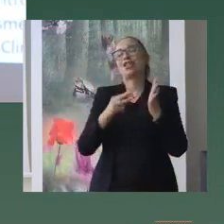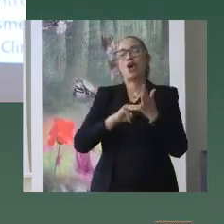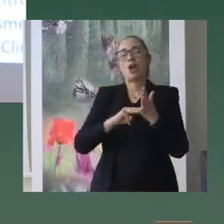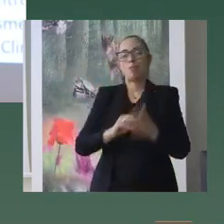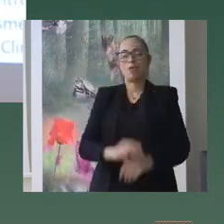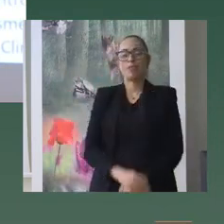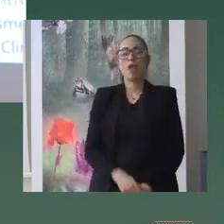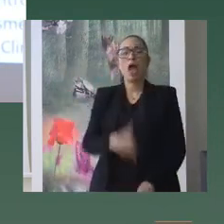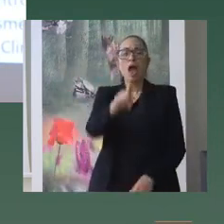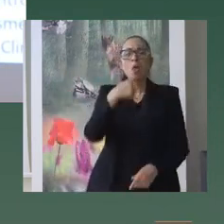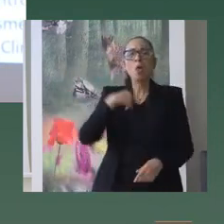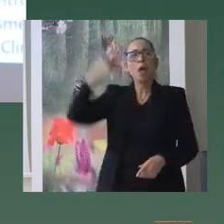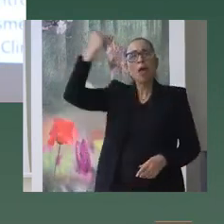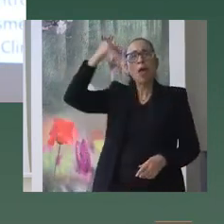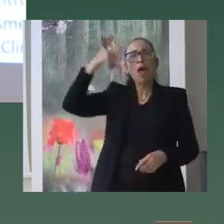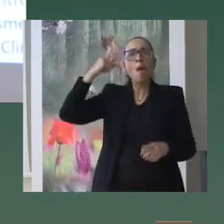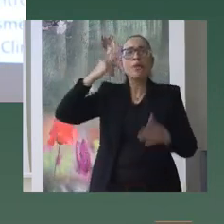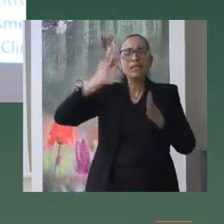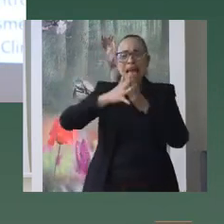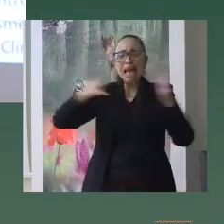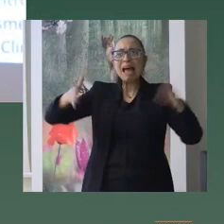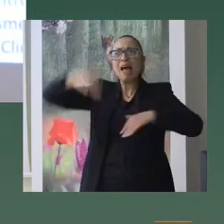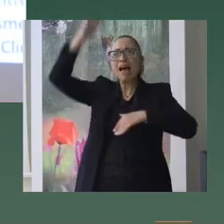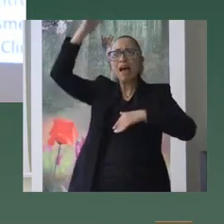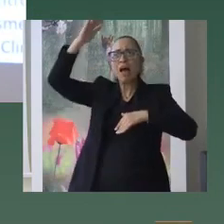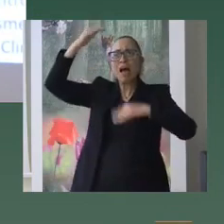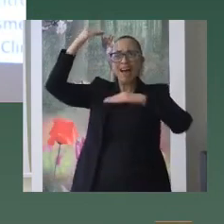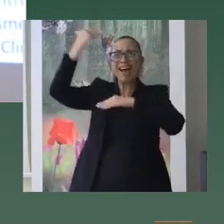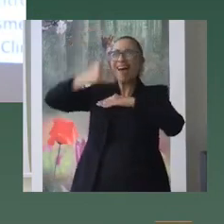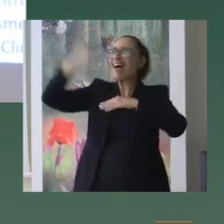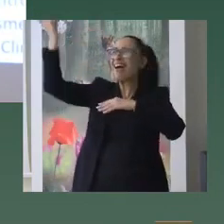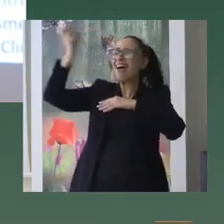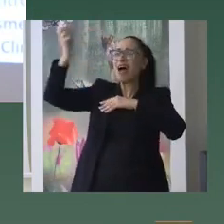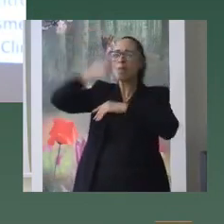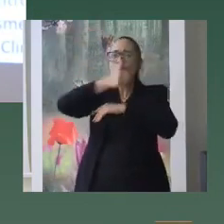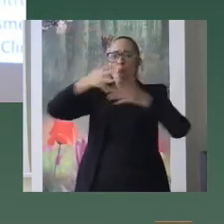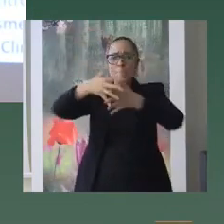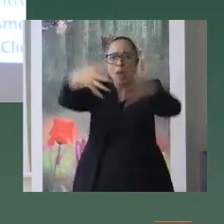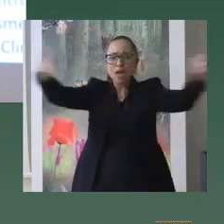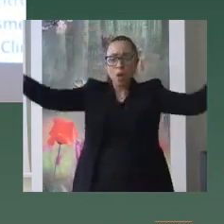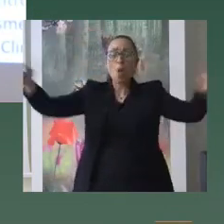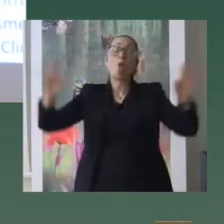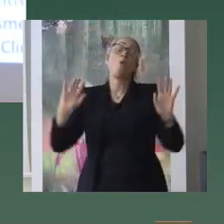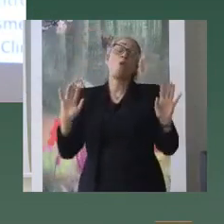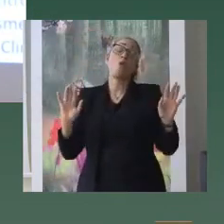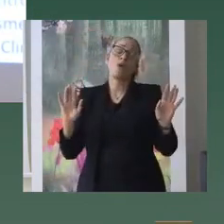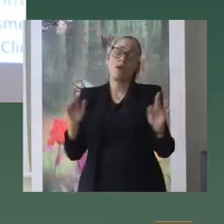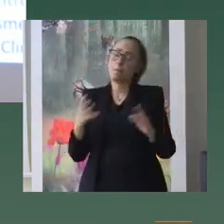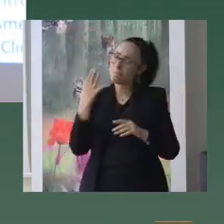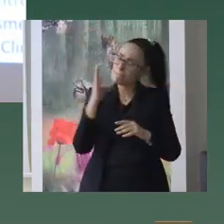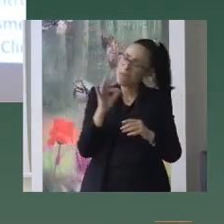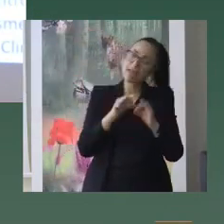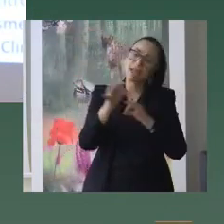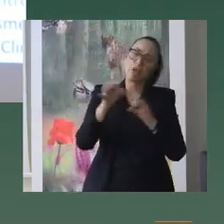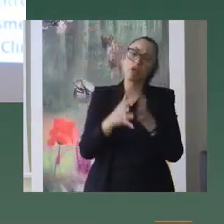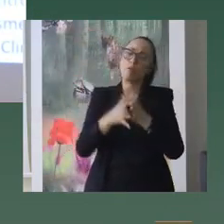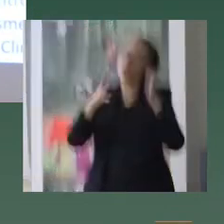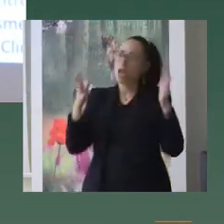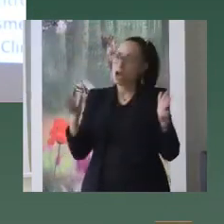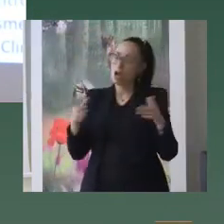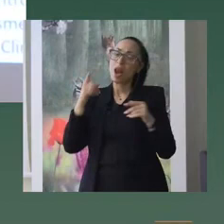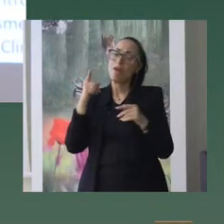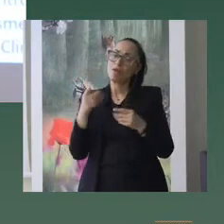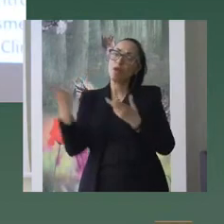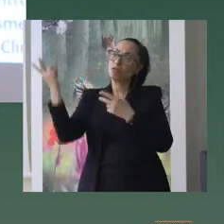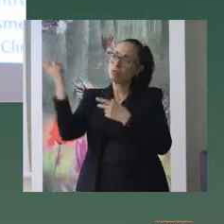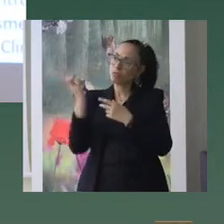νομίζω κάτι πάρα πολύ μεγάλο. Όχι, μεγάλο δεν είναι. Απλούστατα, όσο μικρότερο το ευαδόν, τόσο λιγότερη παροχή που σου δίνει, μπορεί να μην σου καλύψει την